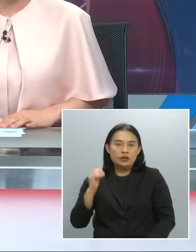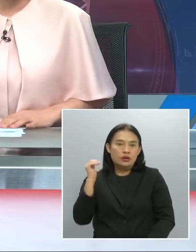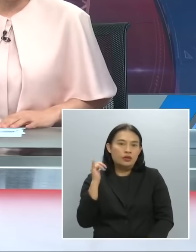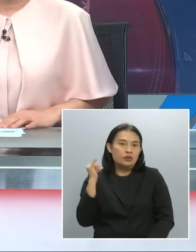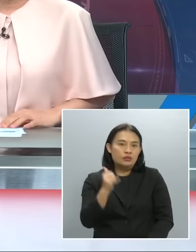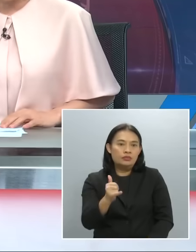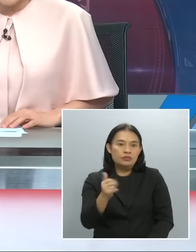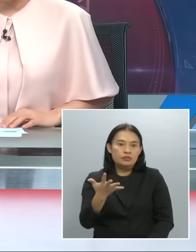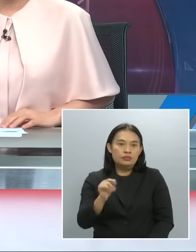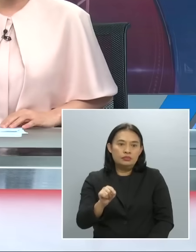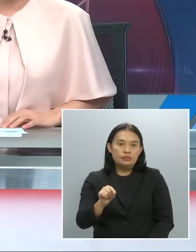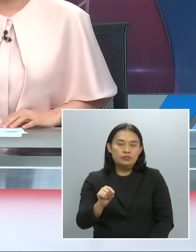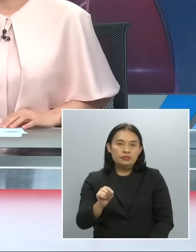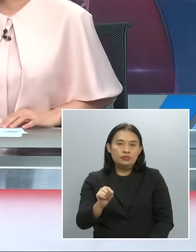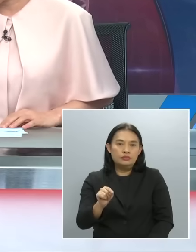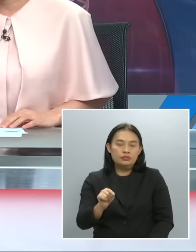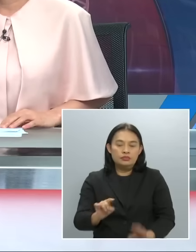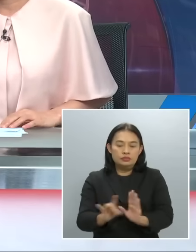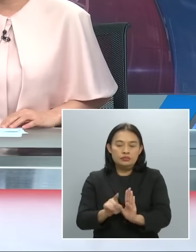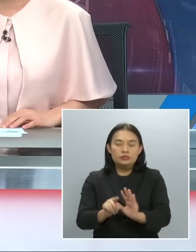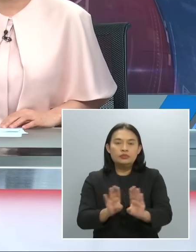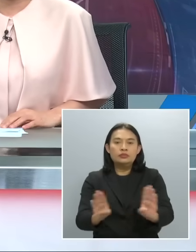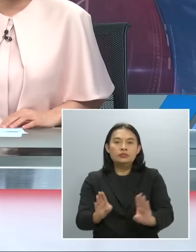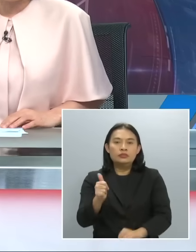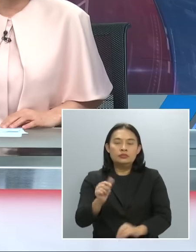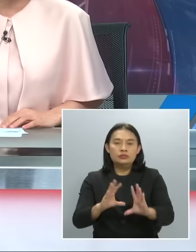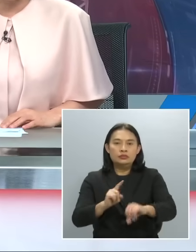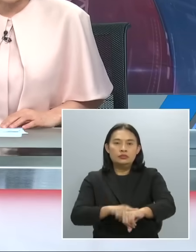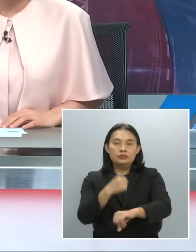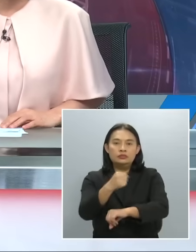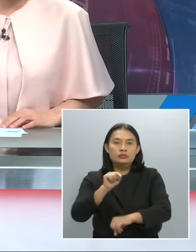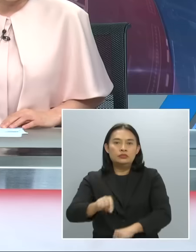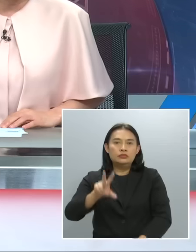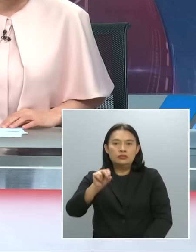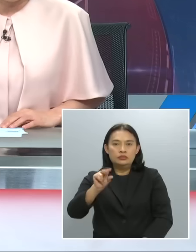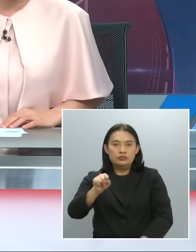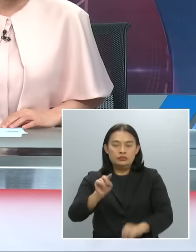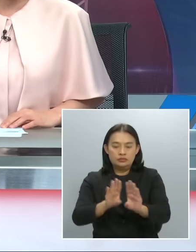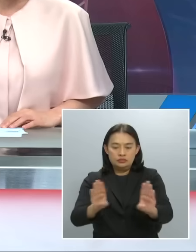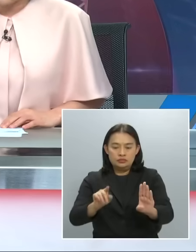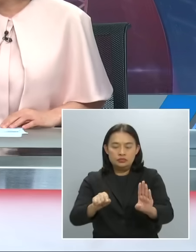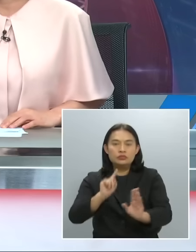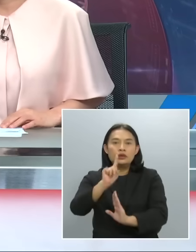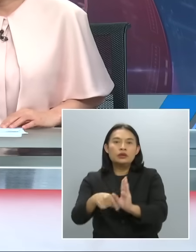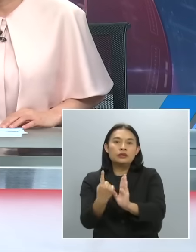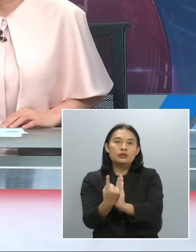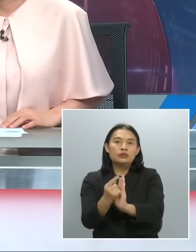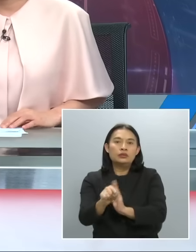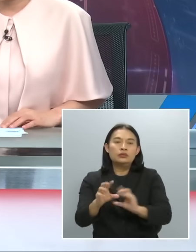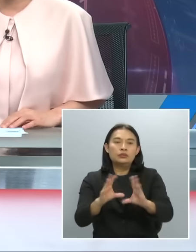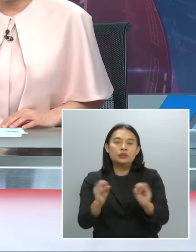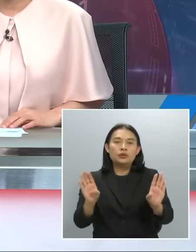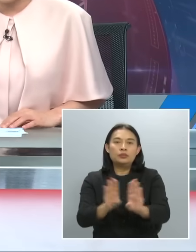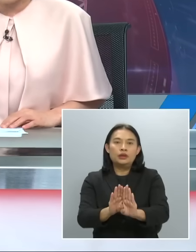เข้าร่วมประชุมนะคะสุดท้ายเนี่ยเปิดประชุมได้ประมาณ 10โมงครึ่งแต่ว่าประชุมได้ 1ชั่วโมงปิดประชุมไปแล้วค่ะ